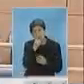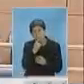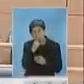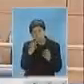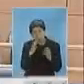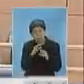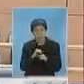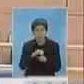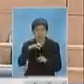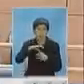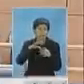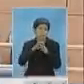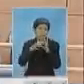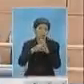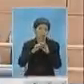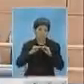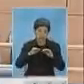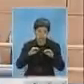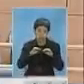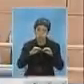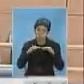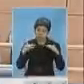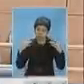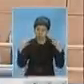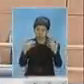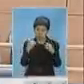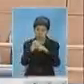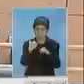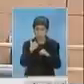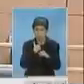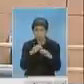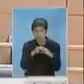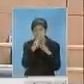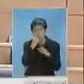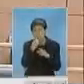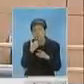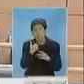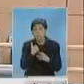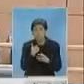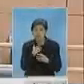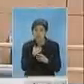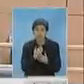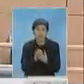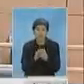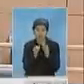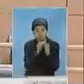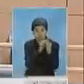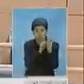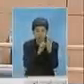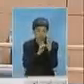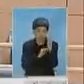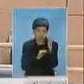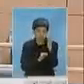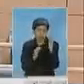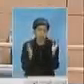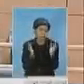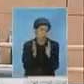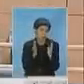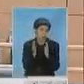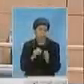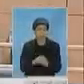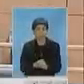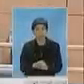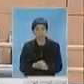แดงเต็มรัชมังคลากีฬาสถานแล้วก็เลยมีคนเสื้อแดงเป็นดอกไม้บานเต็มบ้านเต็มเมืองอยู่เวลา